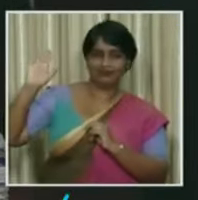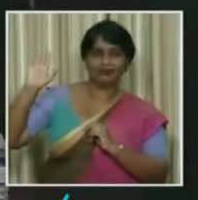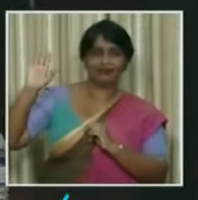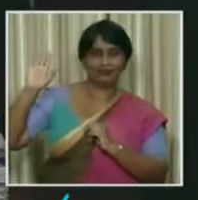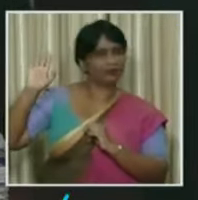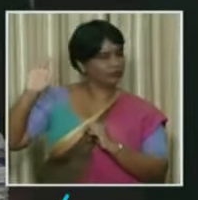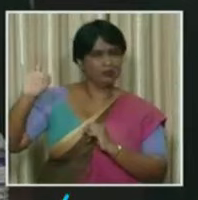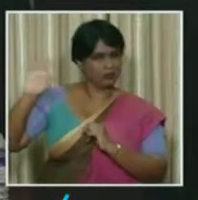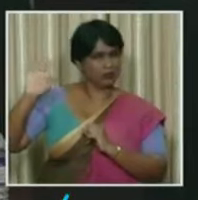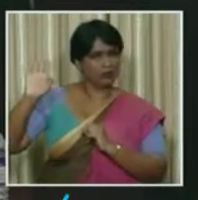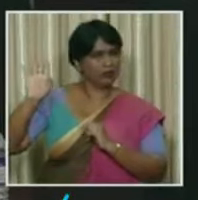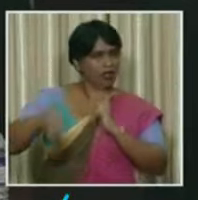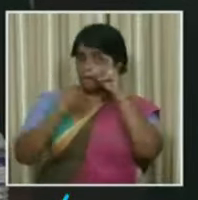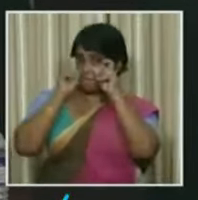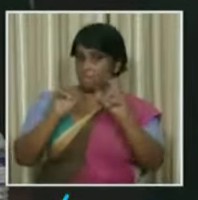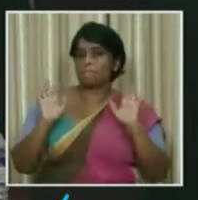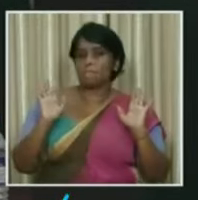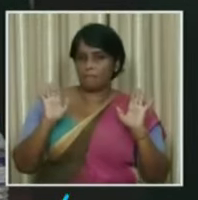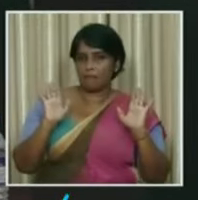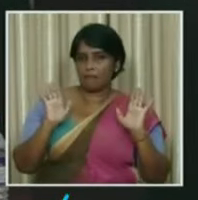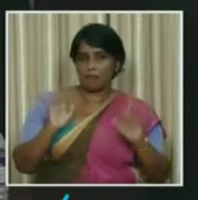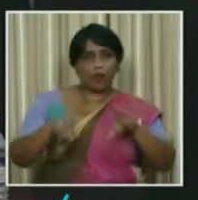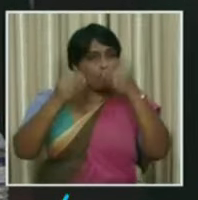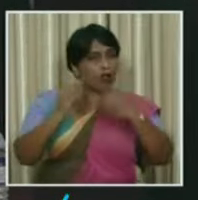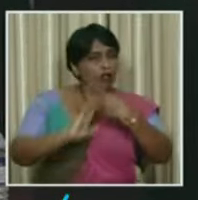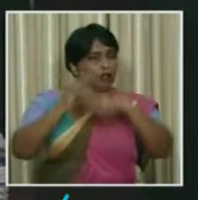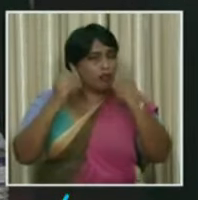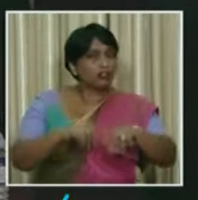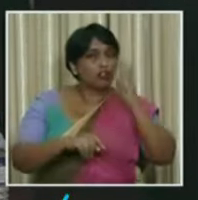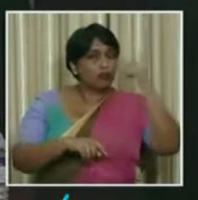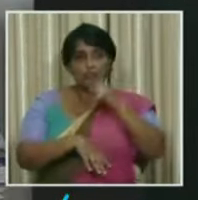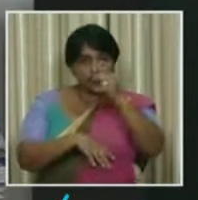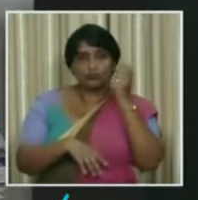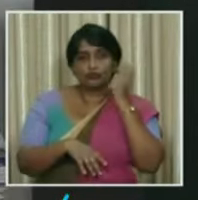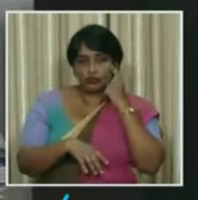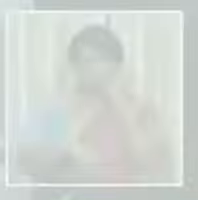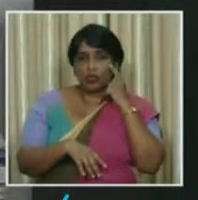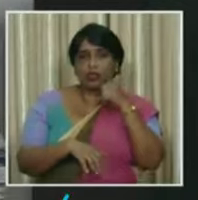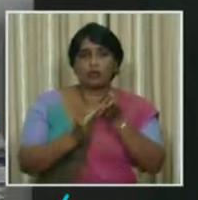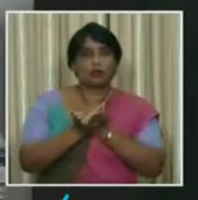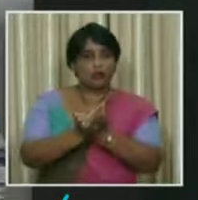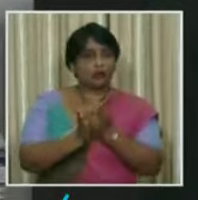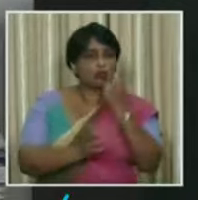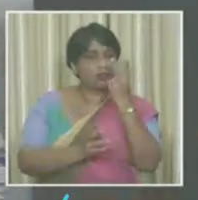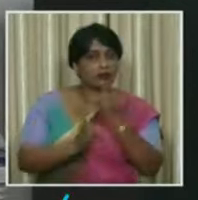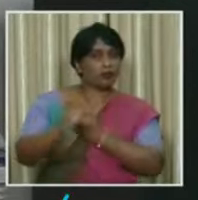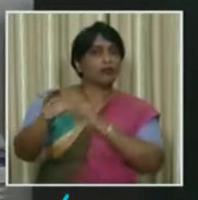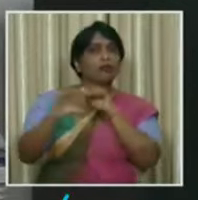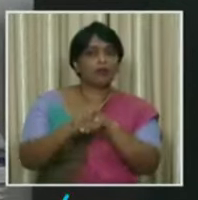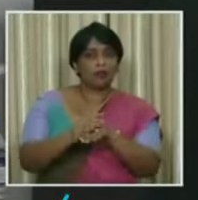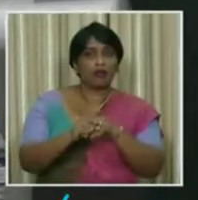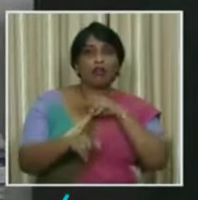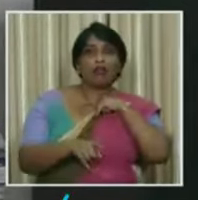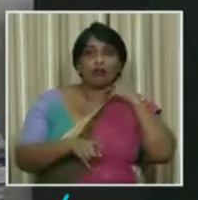ඔබතුමා නෑ නෑ මේ වටේ ඉන්න කරුණා මේ කාලේ මම මේ බංකොලොත් රටේ මිනිස්සු වෙනුවෙන් මම මේ කතා කරන්නේ ඒ යාත්‍රා දෙක නගින්නට